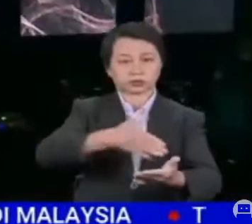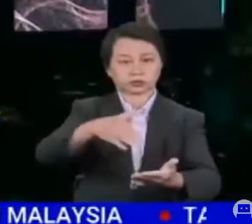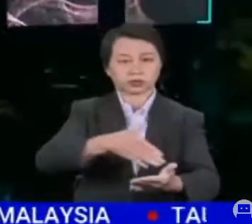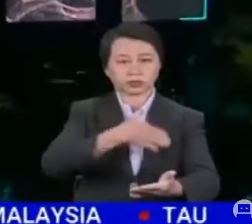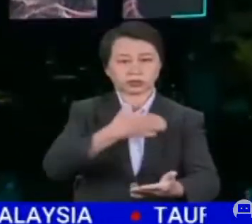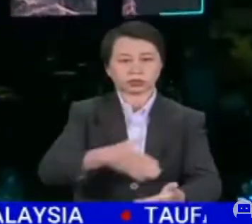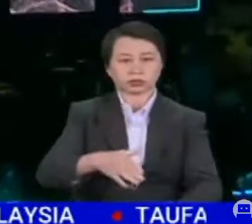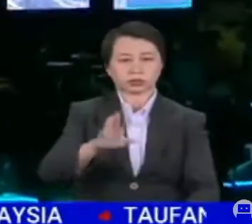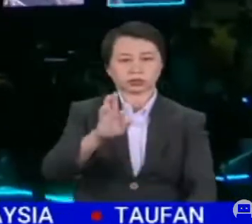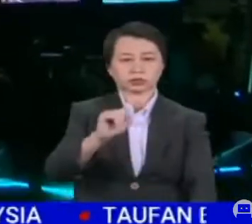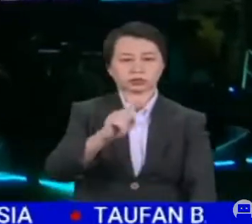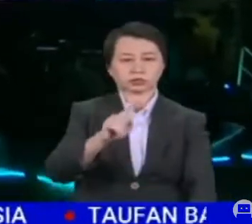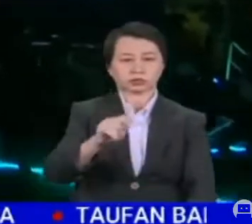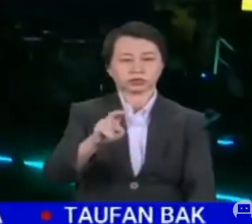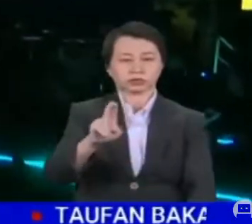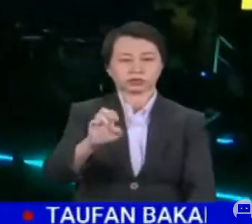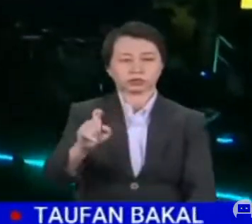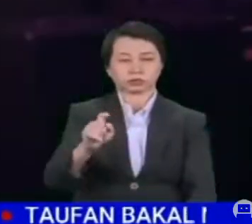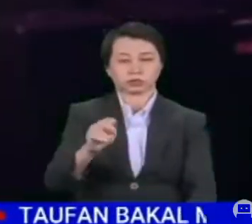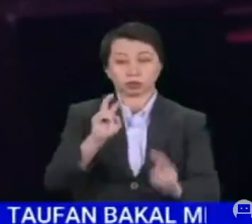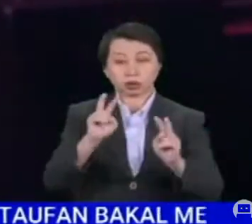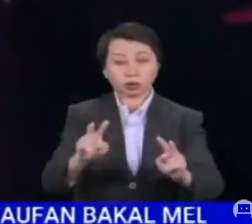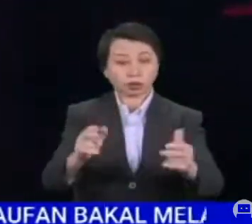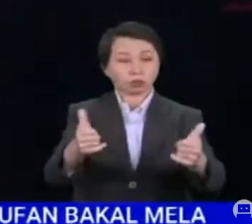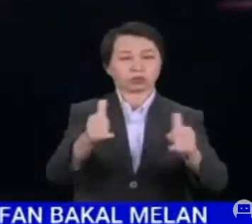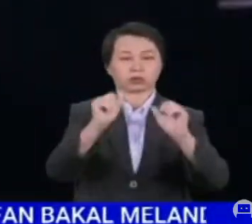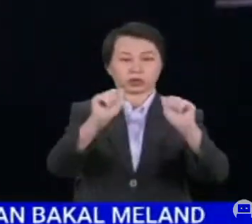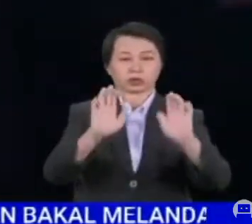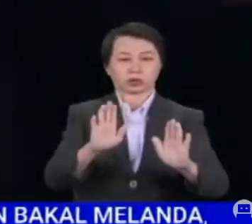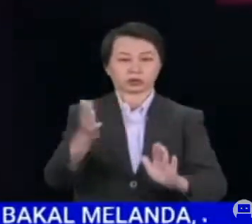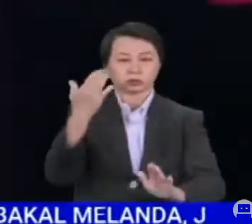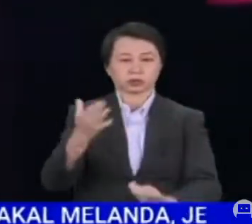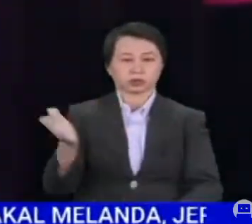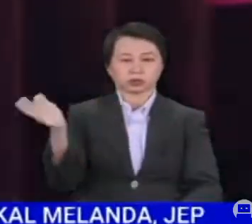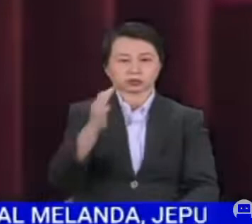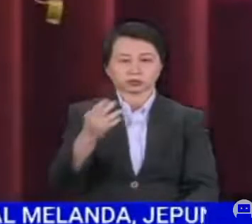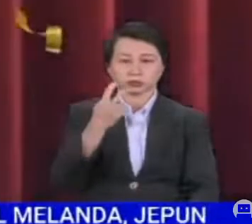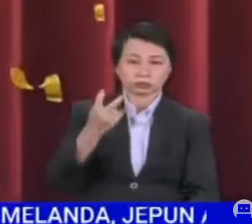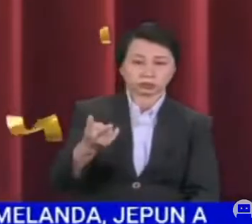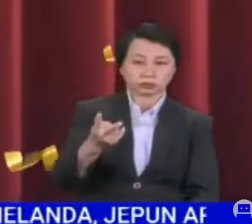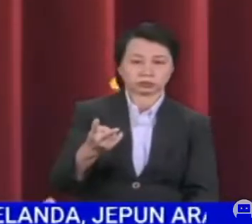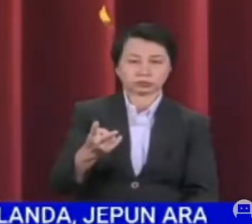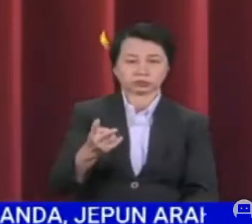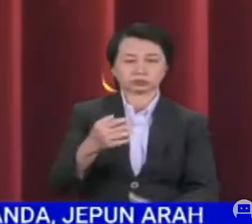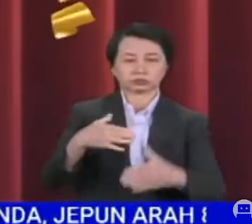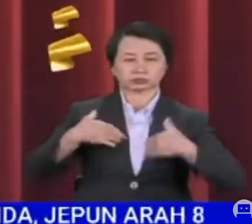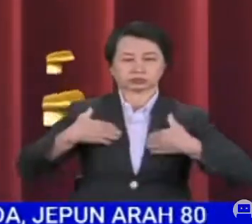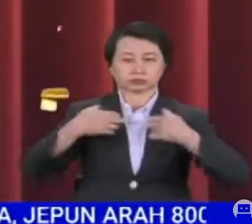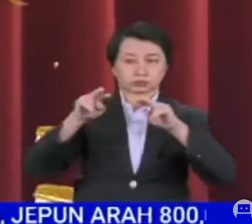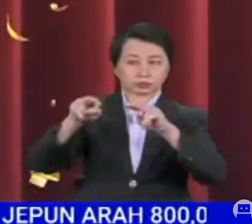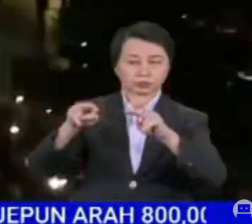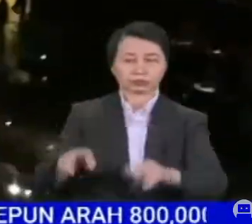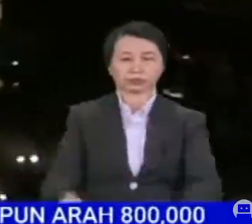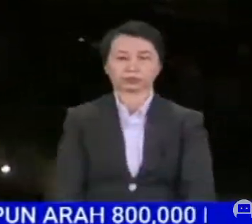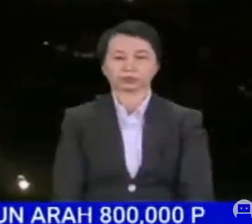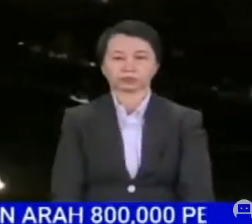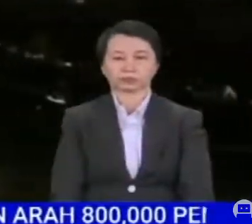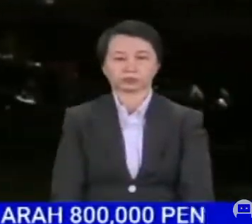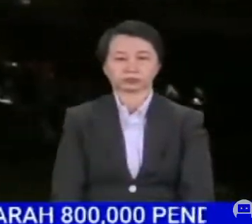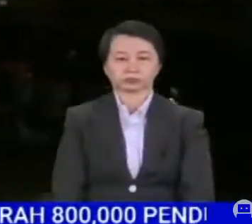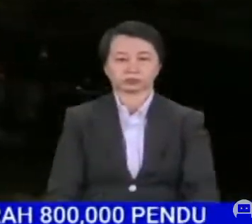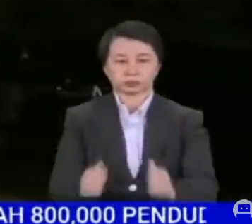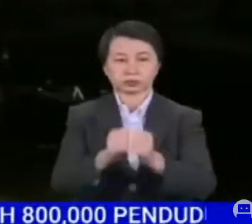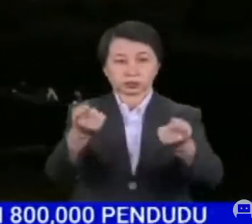Fazura menampakkan kejayaan di luar jangka pada Ahad lalu. Jom video awal belanja sikit kemeriahannya.